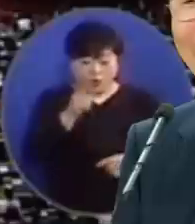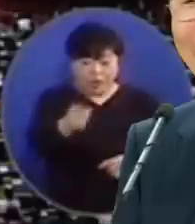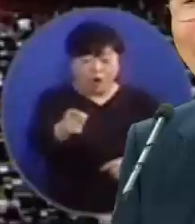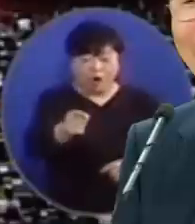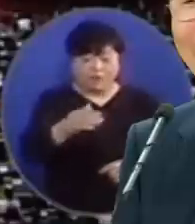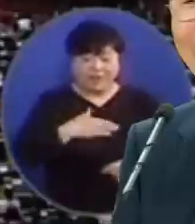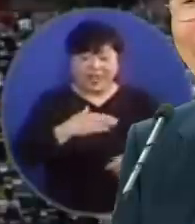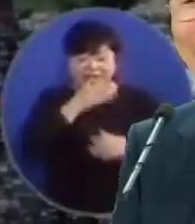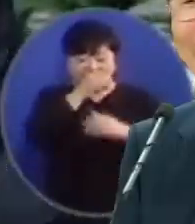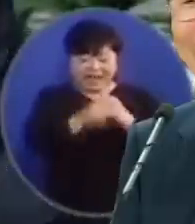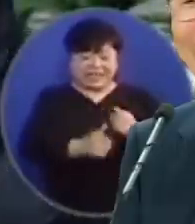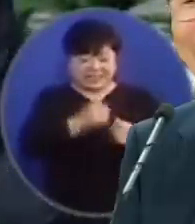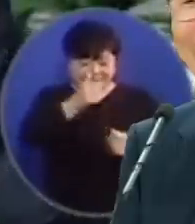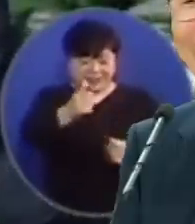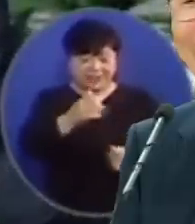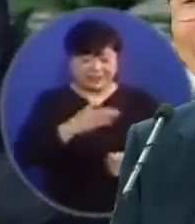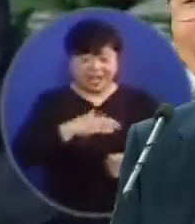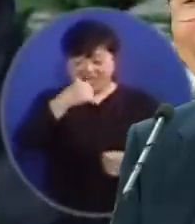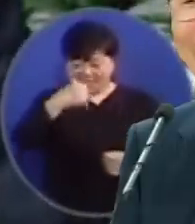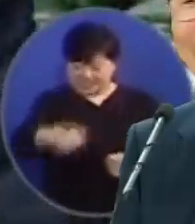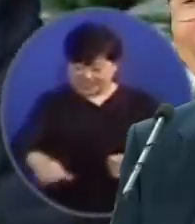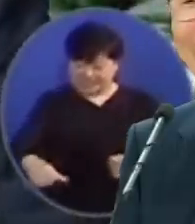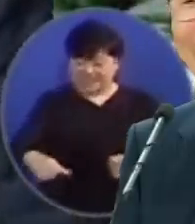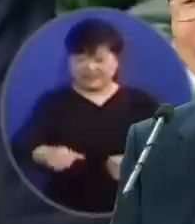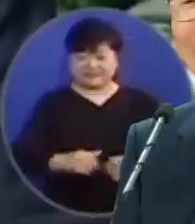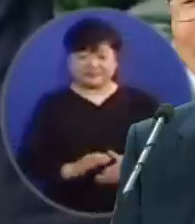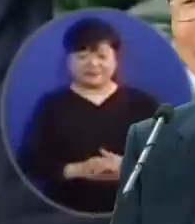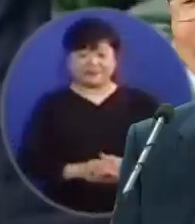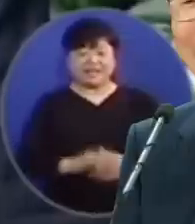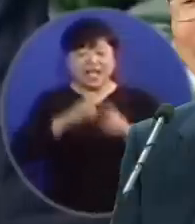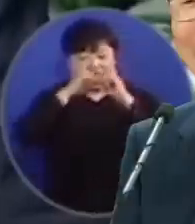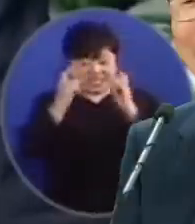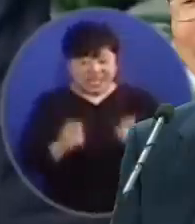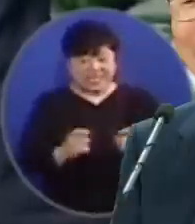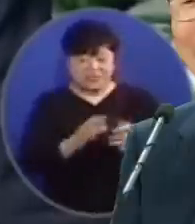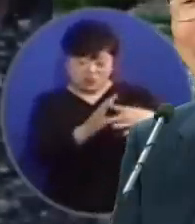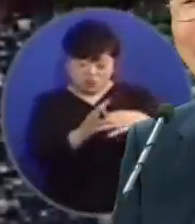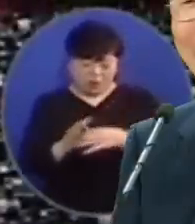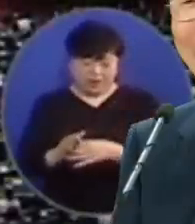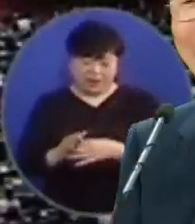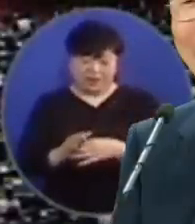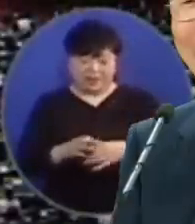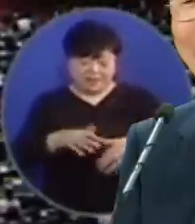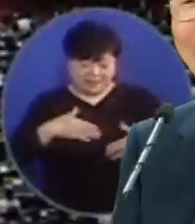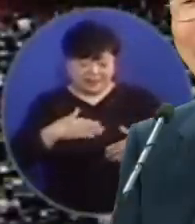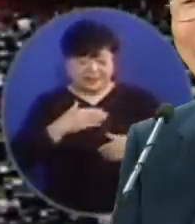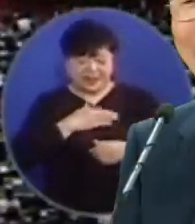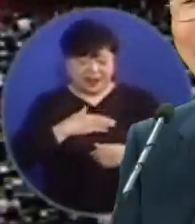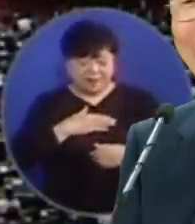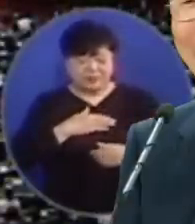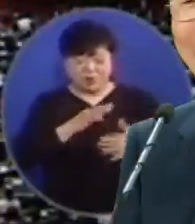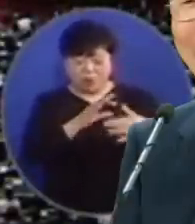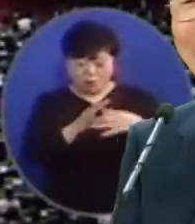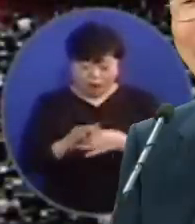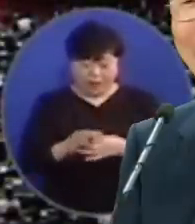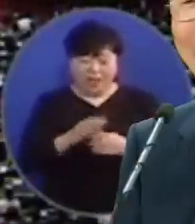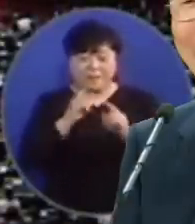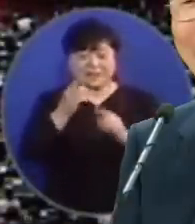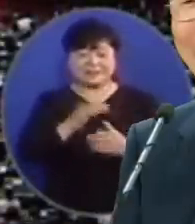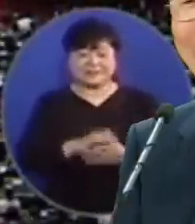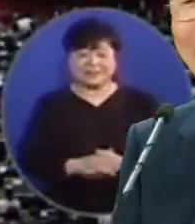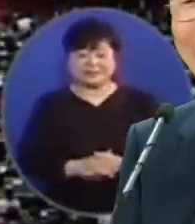내 하나님, 나의 자식. 이와 같이 개인적인 따뜻한 감정을 가지고 말씀하는